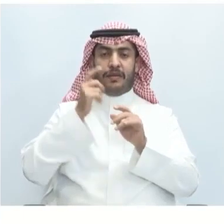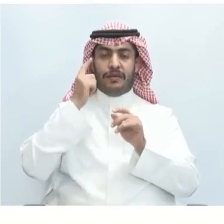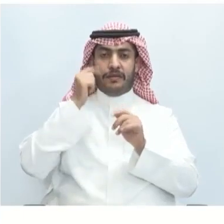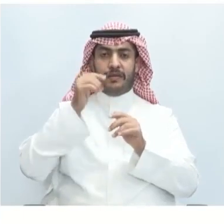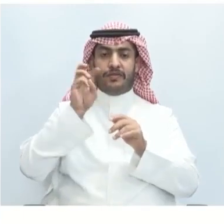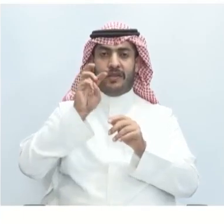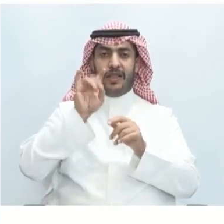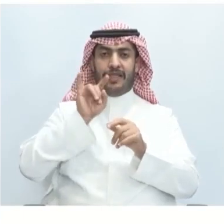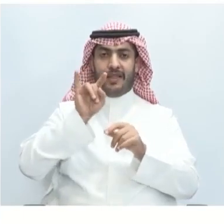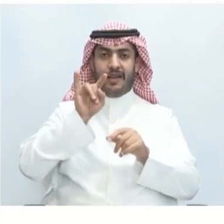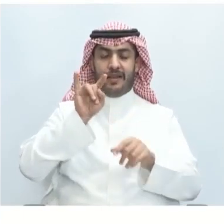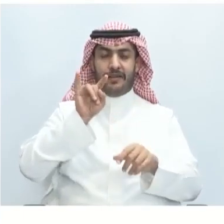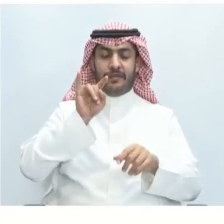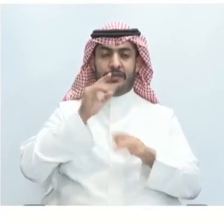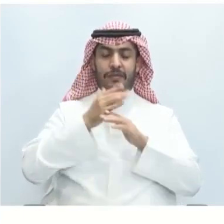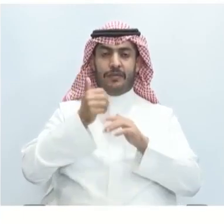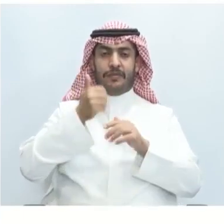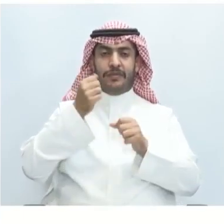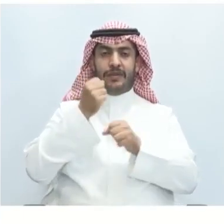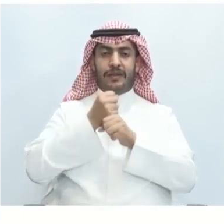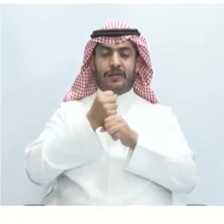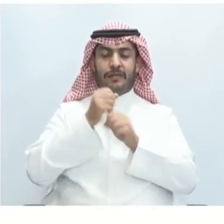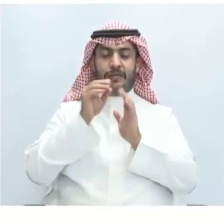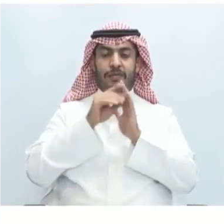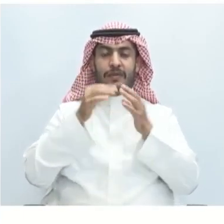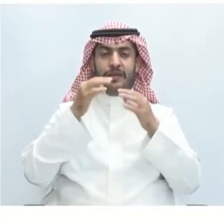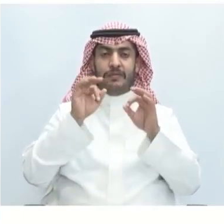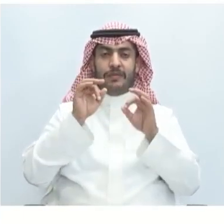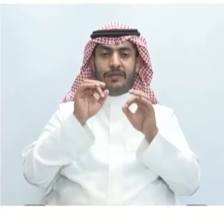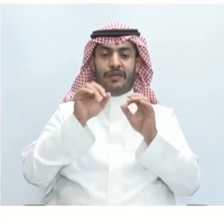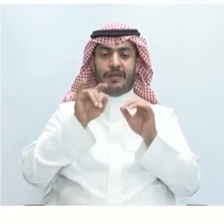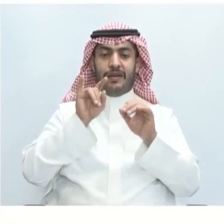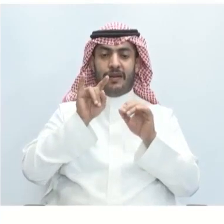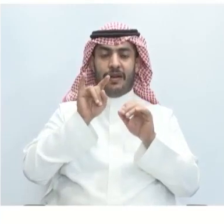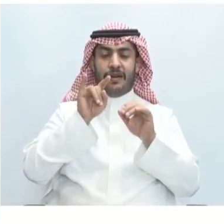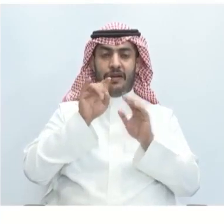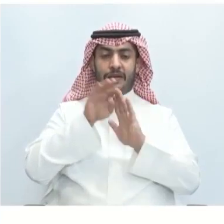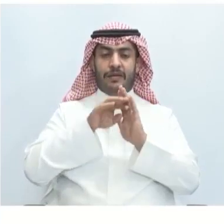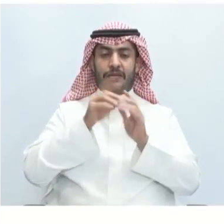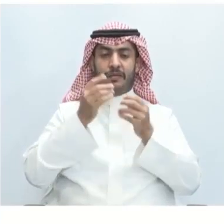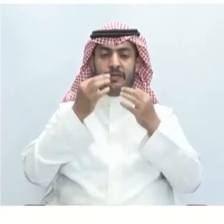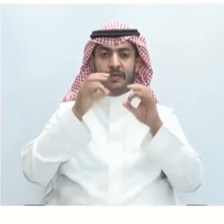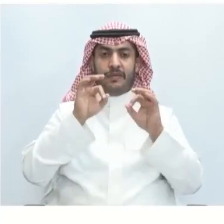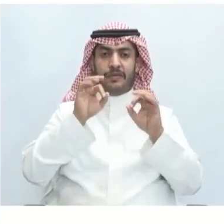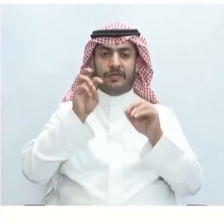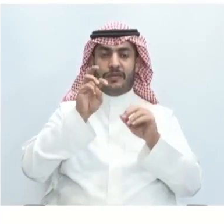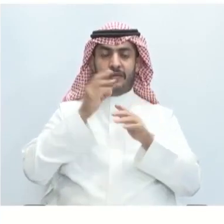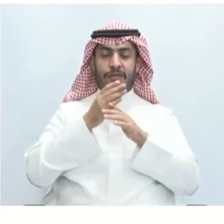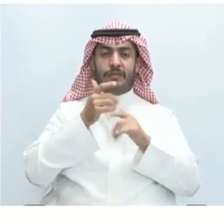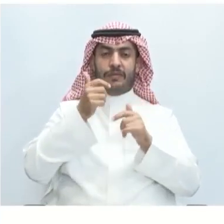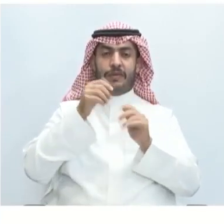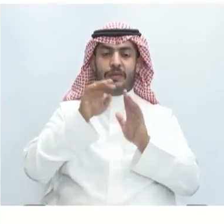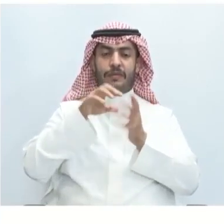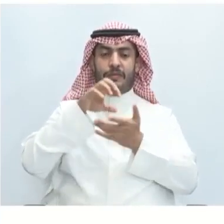في شركه طيران وسيستخدم نموذجك الكامل لتوزيع الطائرات ضمن اسطور الشركه على الوجهات